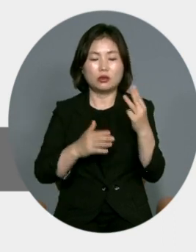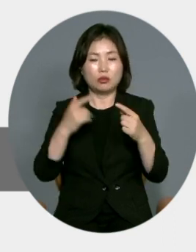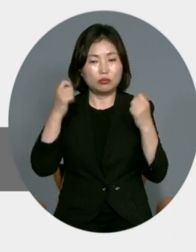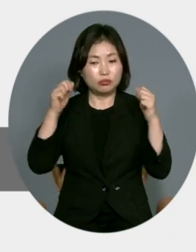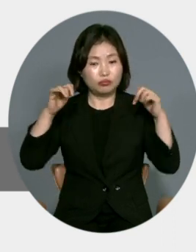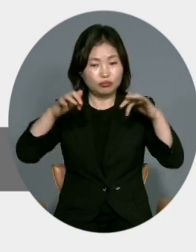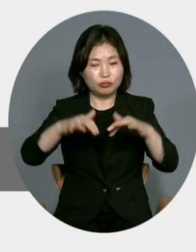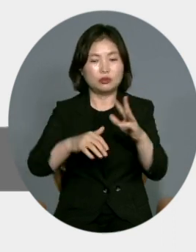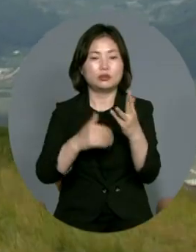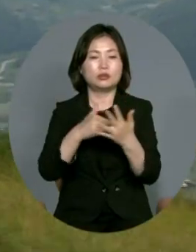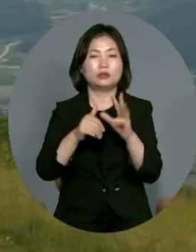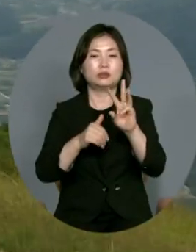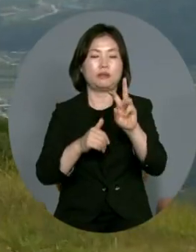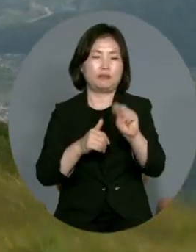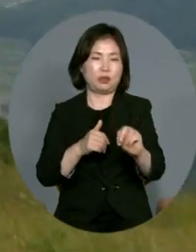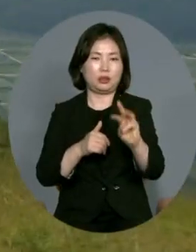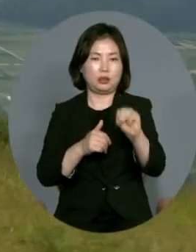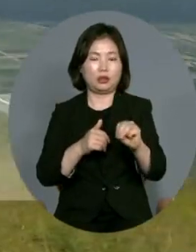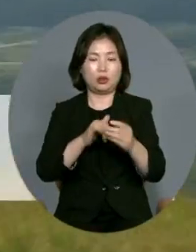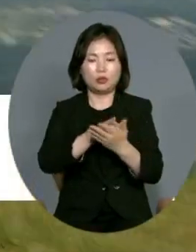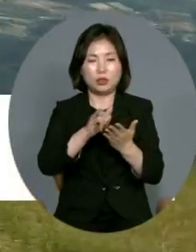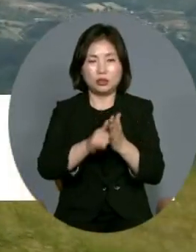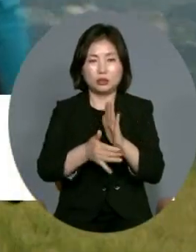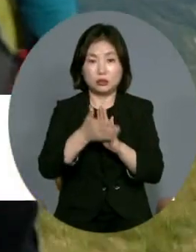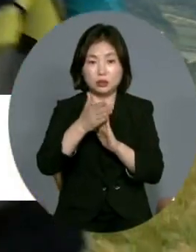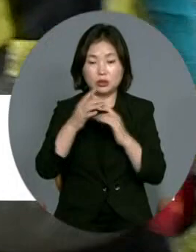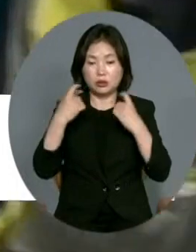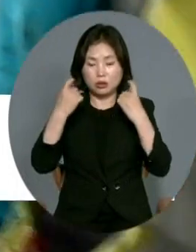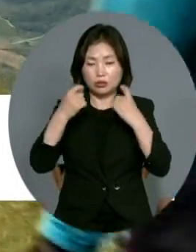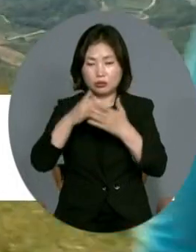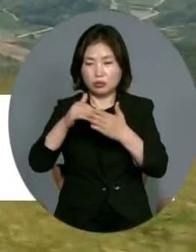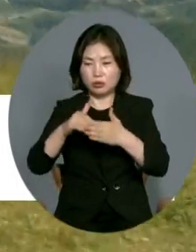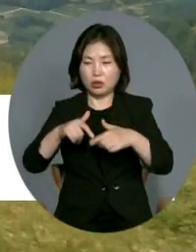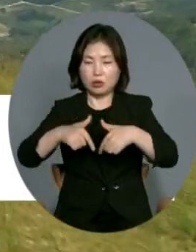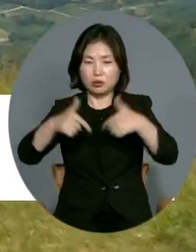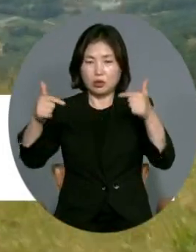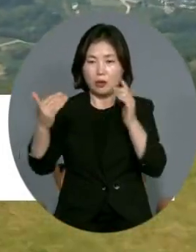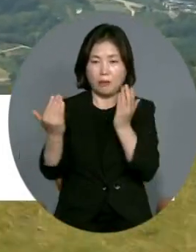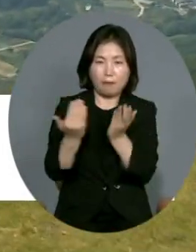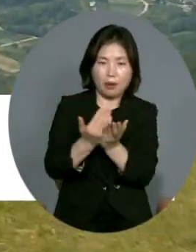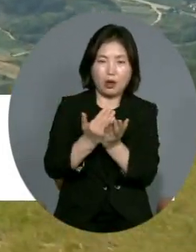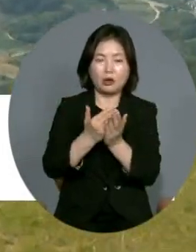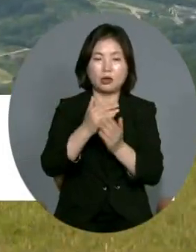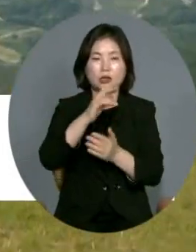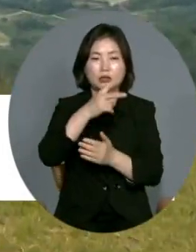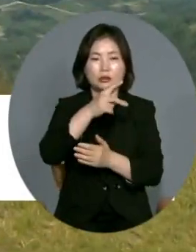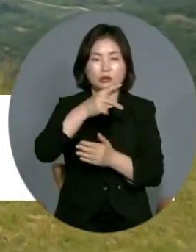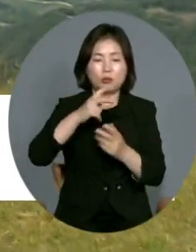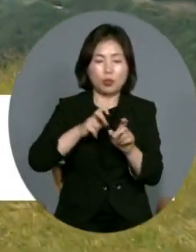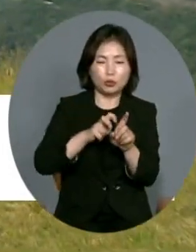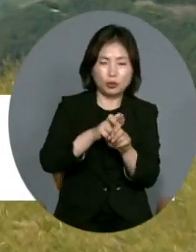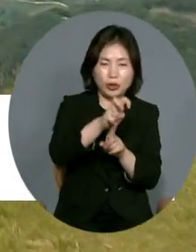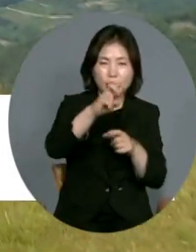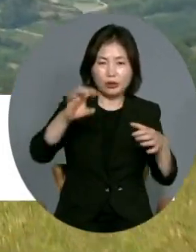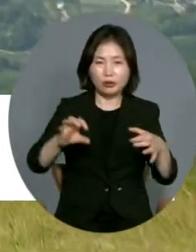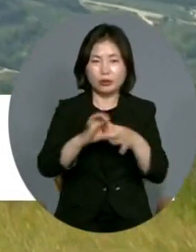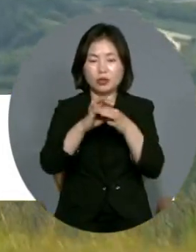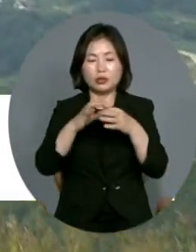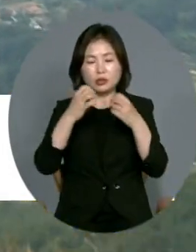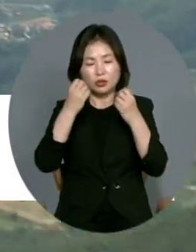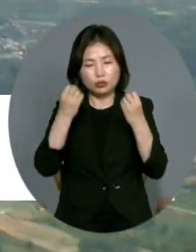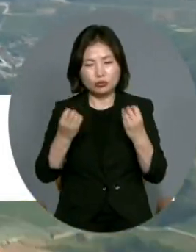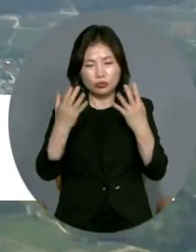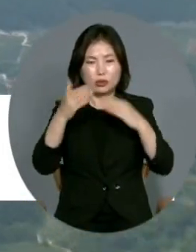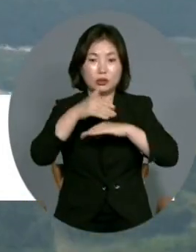명이 다녀갔습니다 문경 씨는 증가하는 관광 수요에 발맞춰 단산 모노레일 과 연계해 새로운 축제를